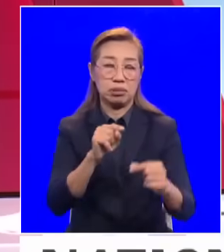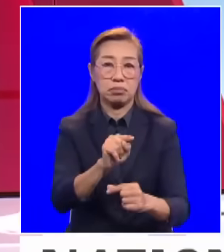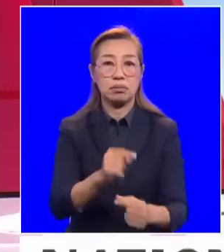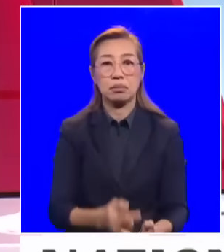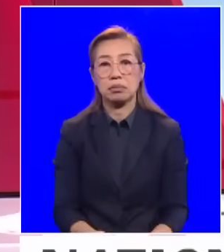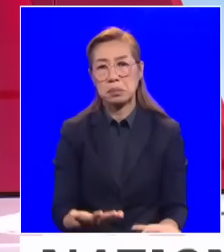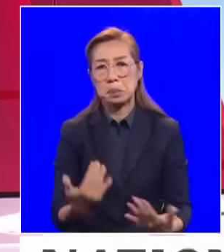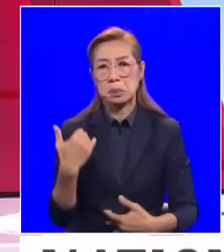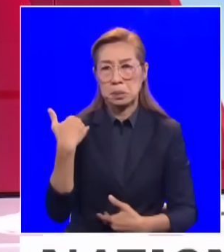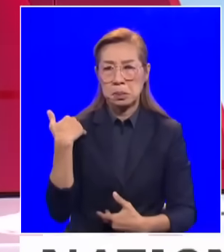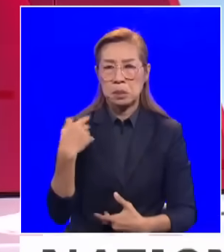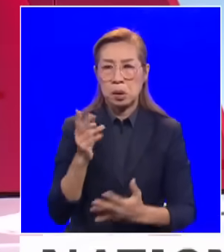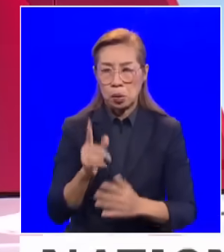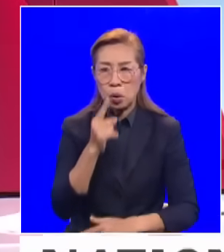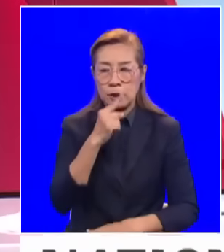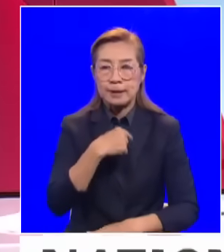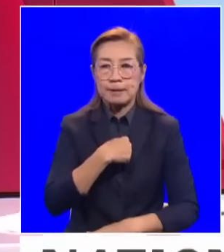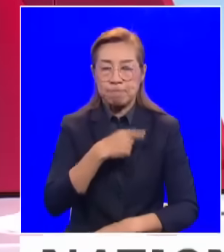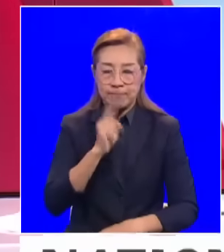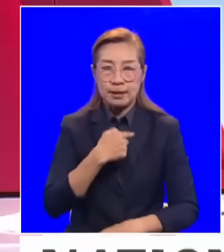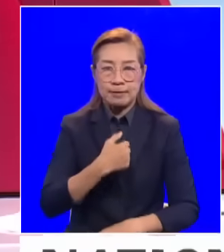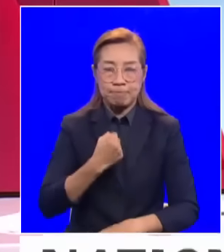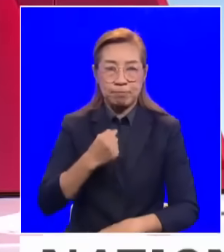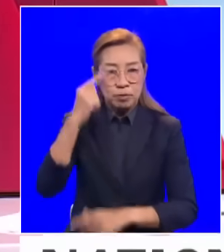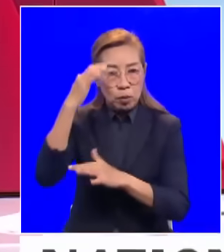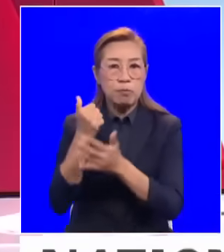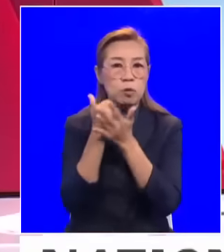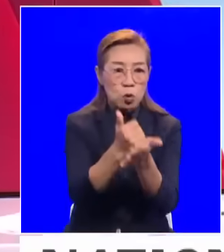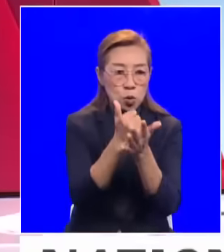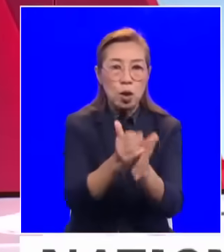คงต้องมีกำลังใจนะครับในการที่จะรอผลว่าจะเป็นยังไงบ้าง